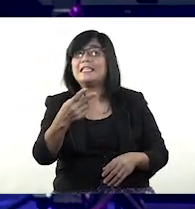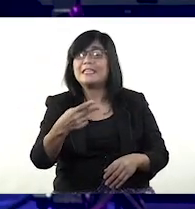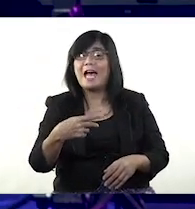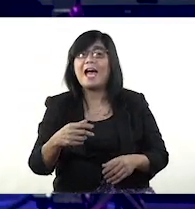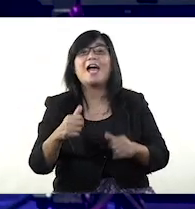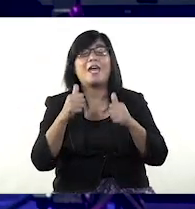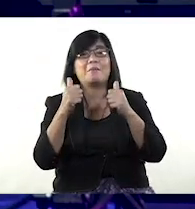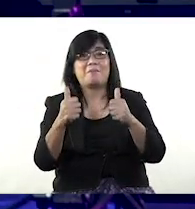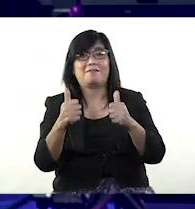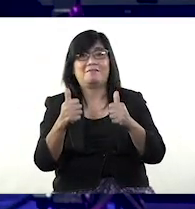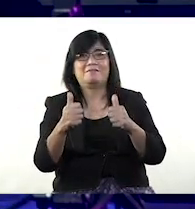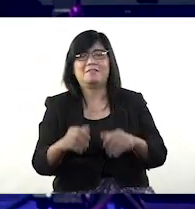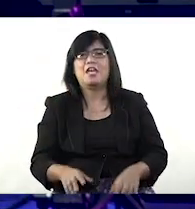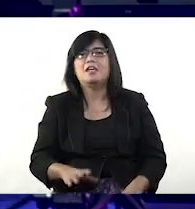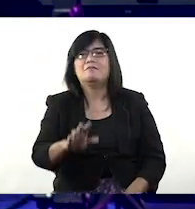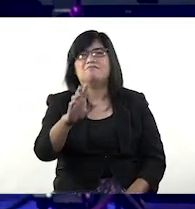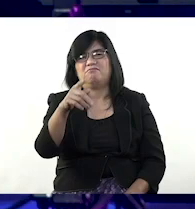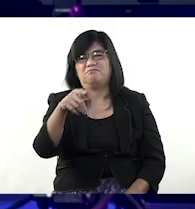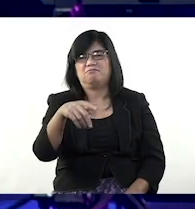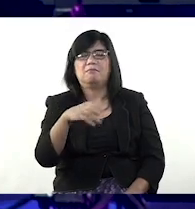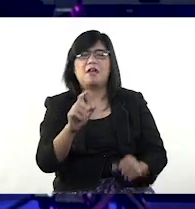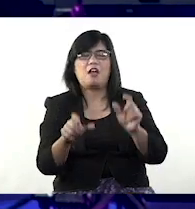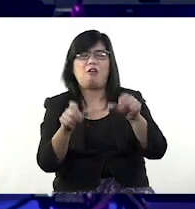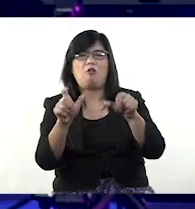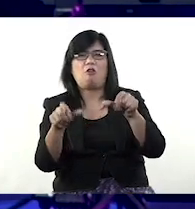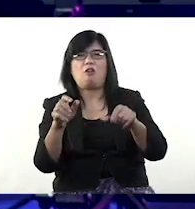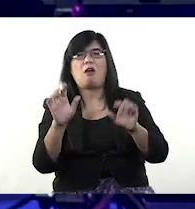gampang menghina orang kamu tuh bodoh kamu tuh ada otak